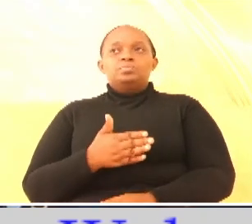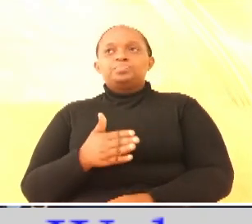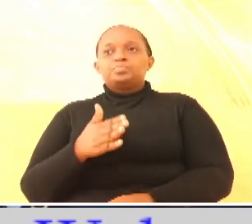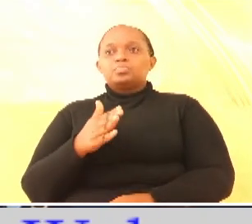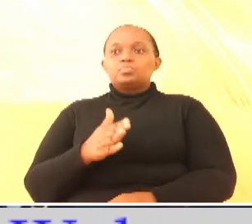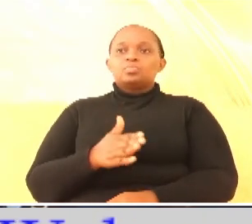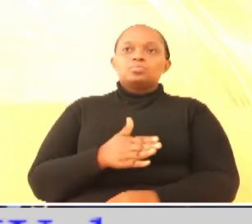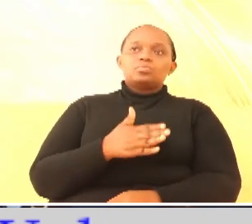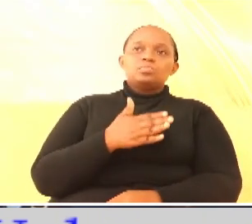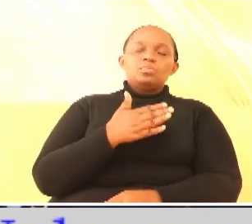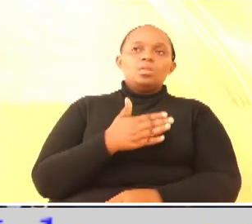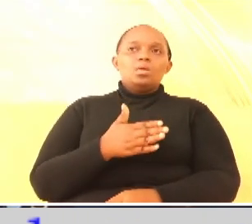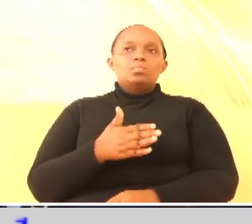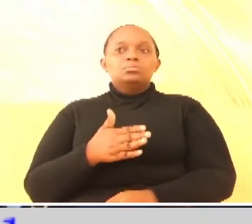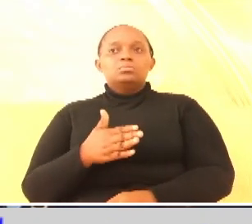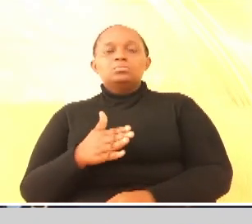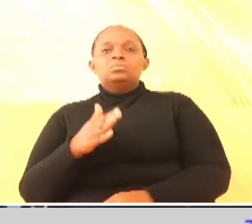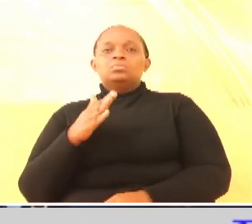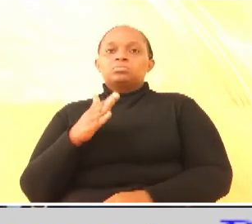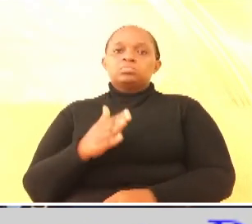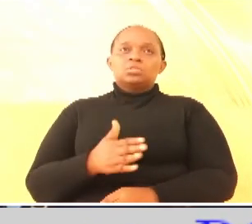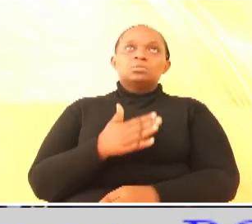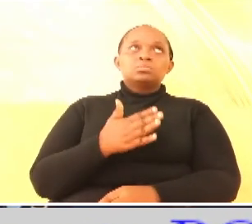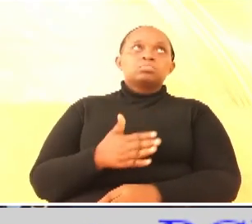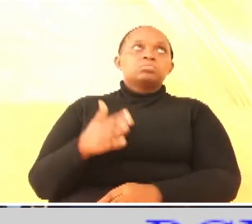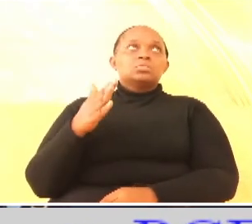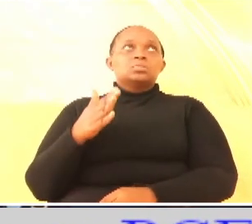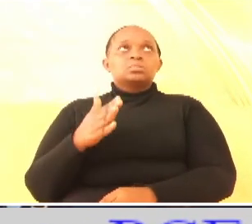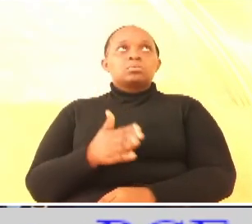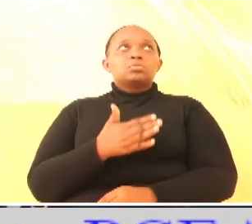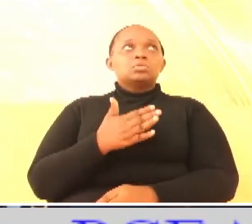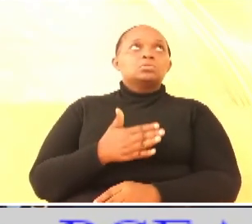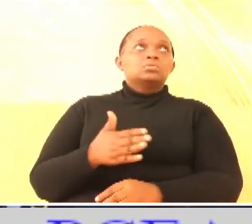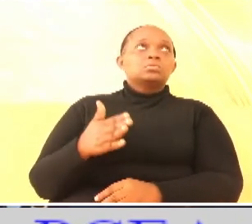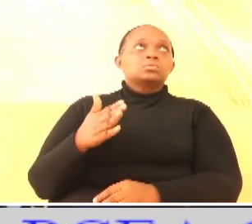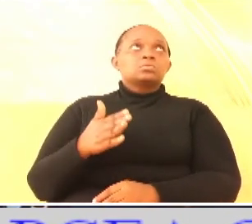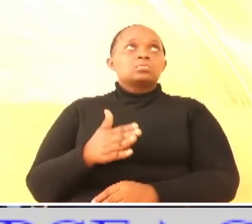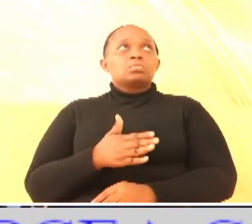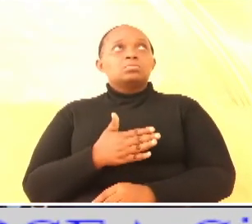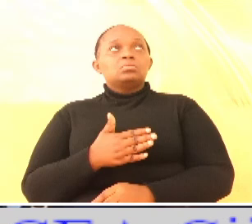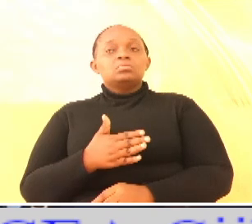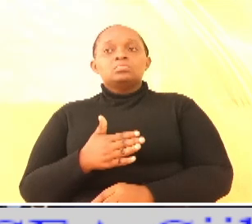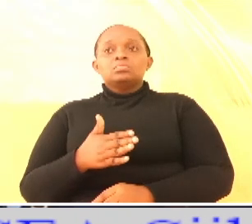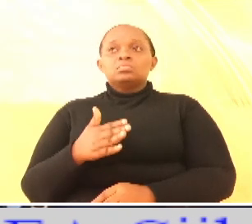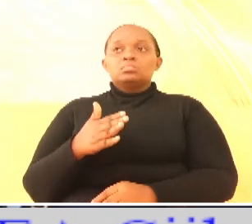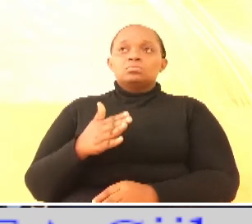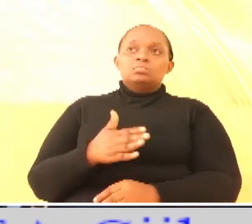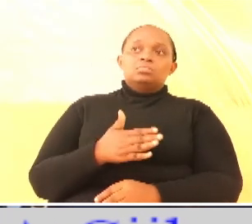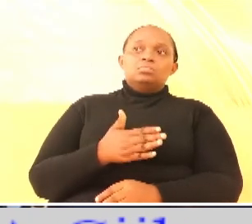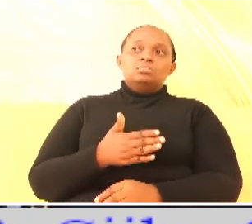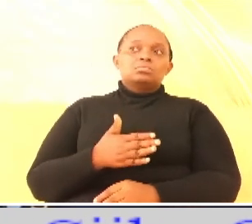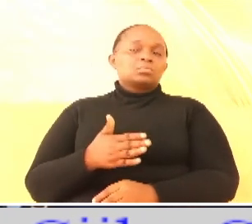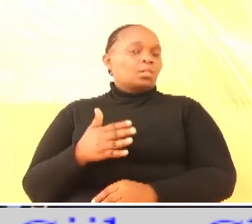kukutumikia, wewe Bwana wangu urafiki pia.